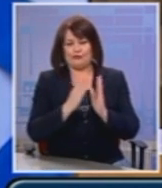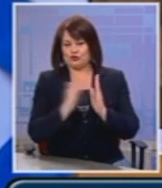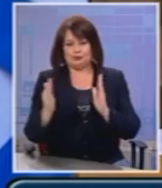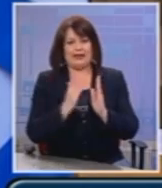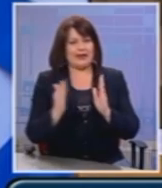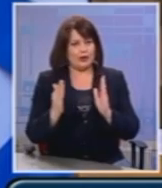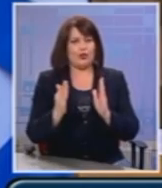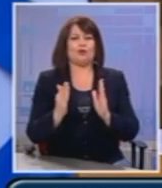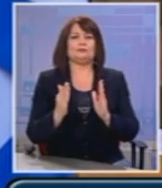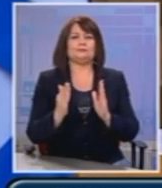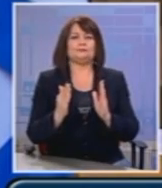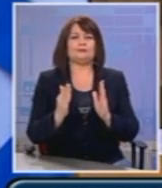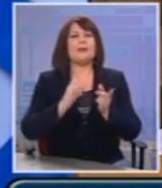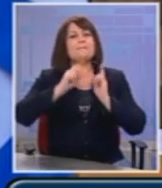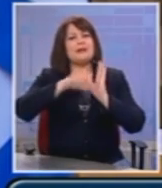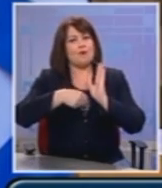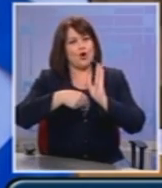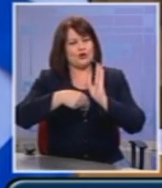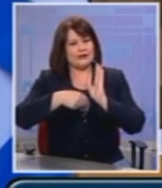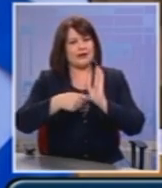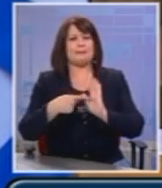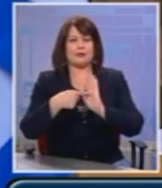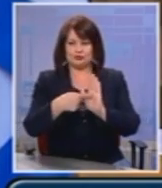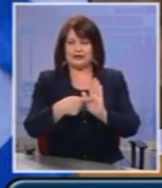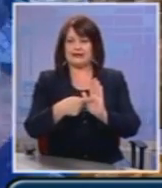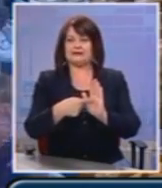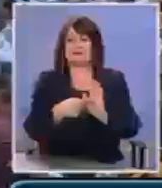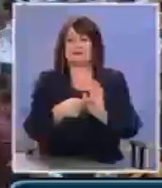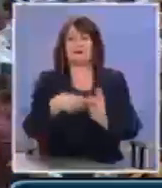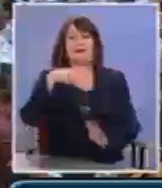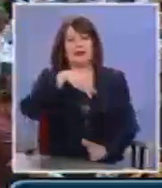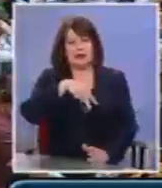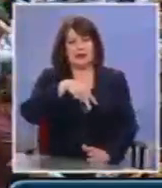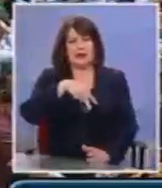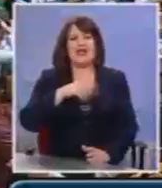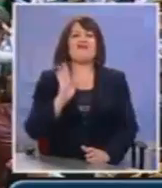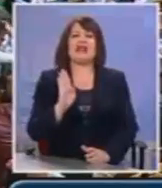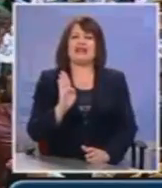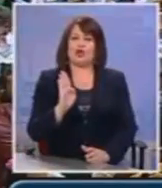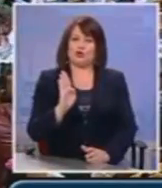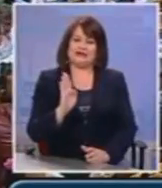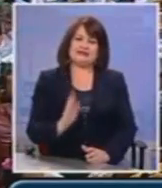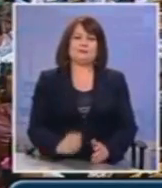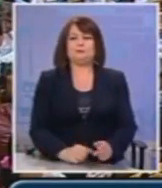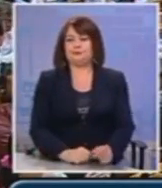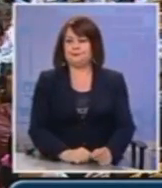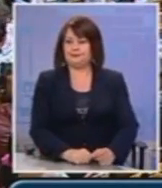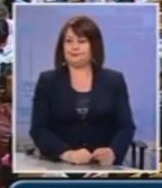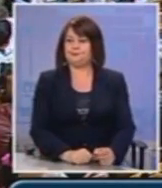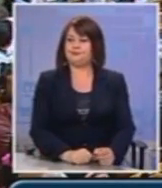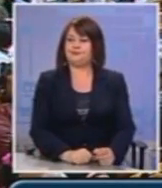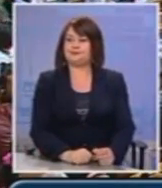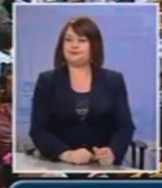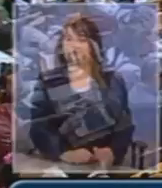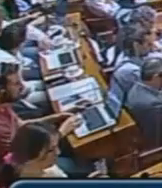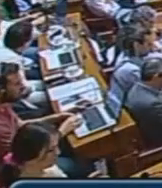περίοδο των μνημονίων την παρουσίαση έκανε ο κύριος λεωνίδας βατικιώτης μπήκαμε